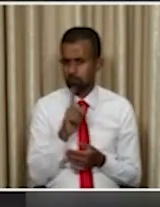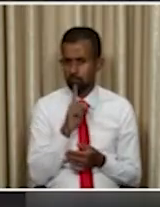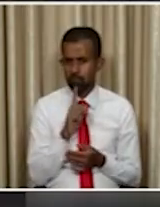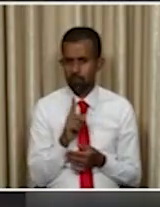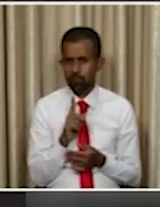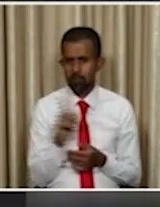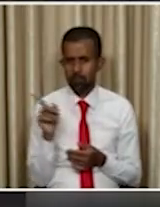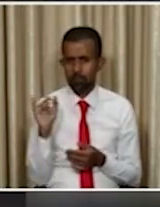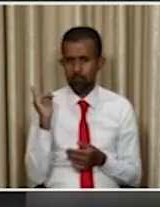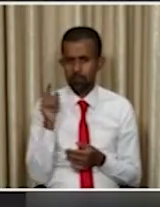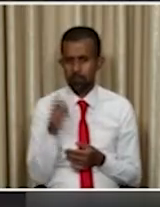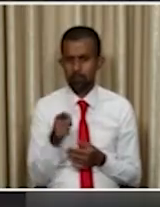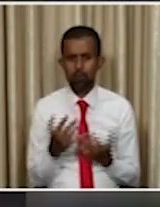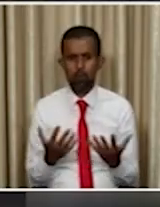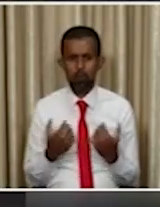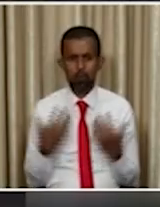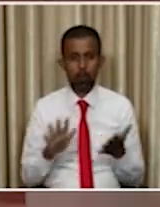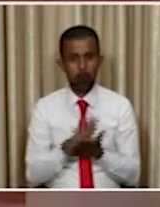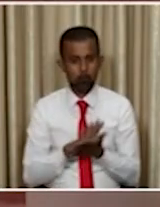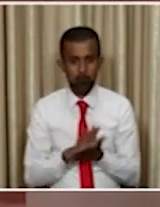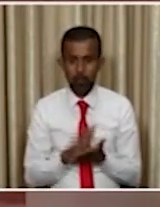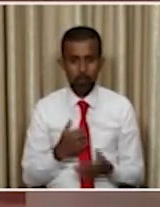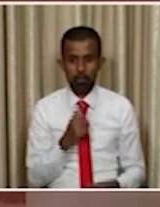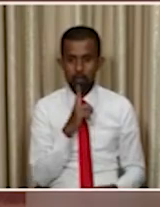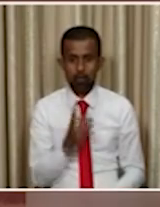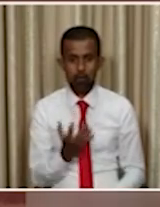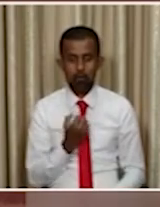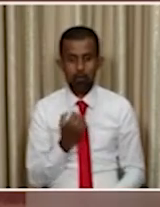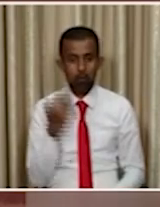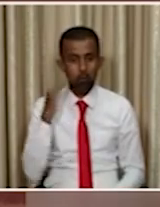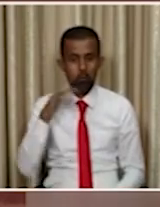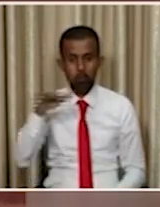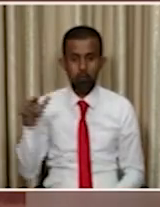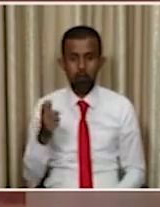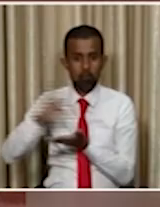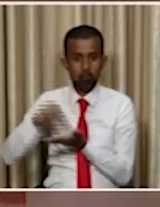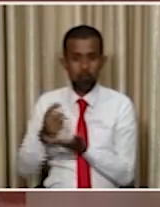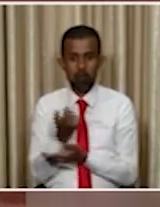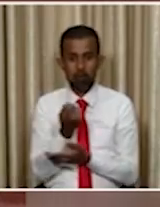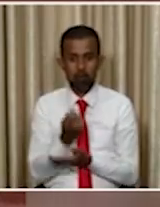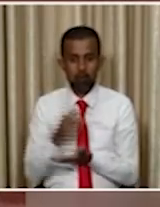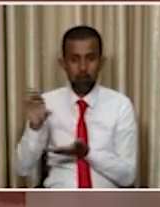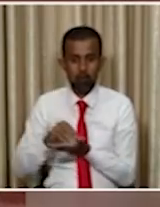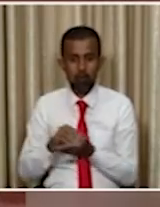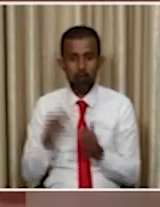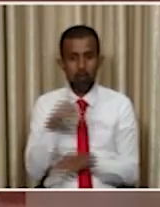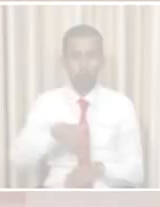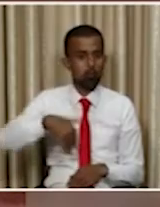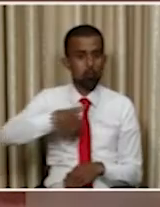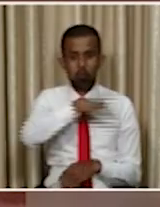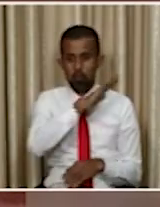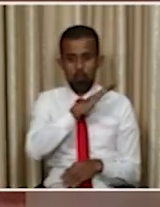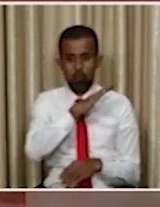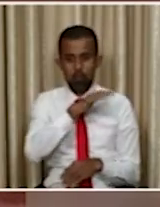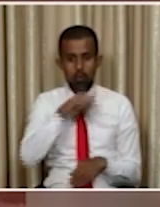මේ නිලධාරීන්ට අවශ්‍ය පහසුකම් නැහැ. අපි ජනතාවගෙන් සල්ලි එකතු කළා අලි පරවා හැරීමේ කටයුත්තක්